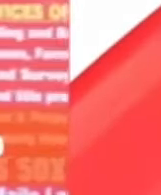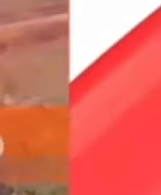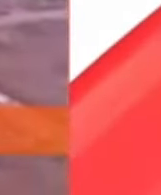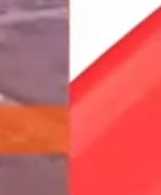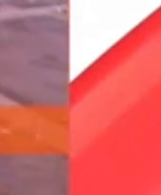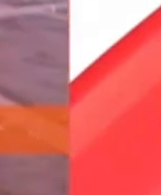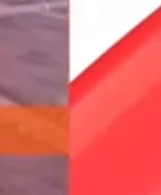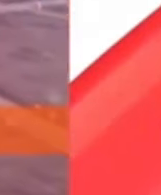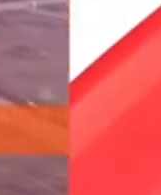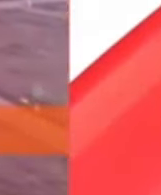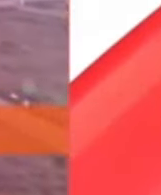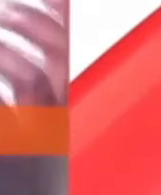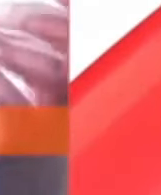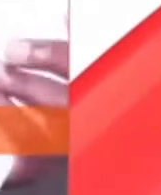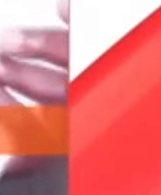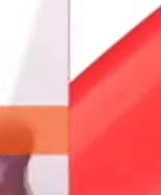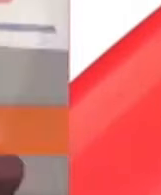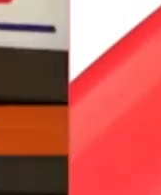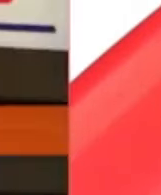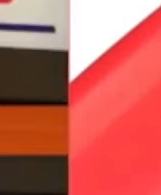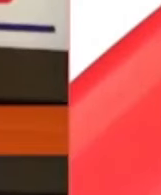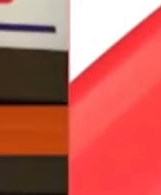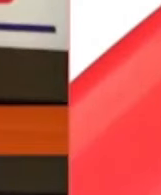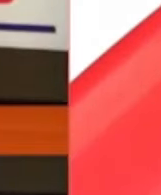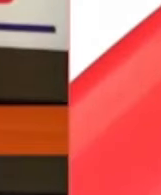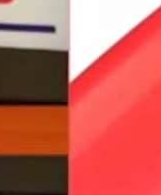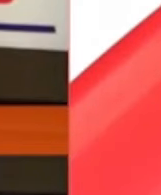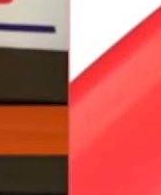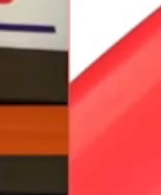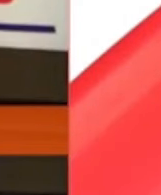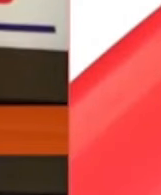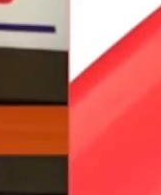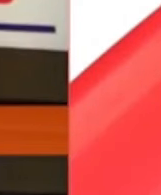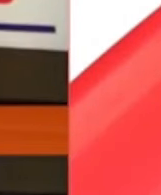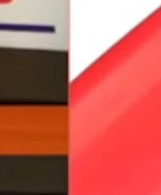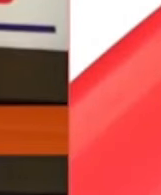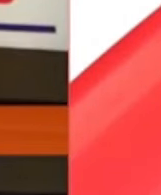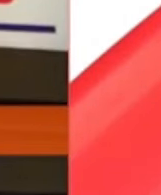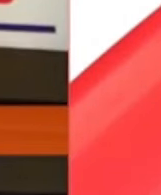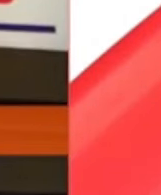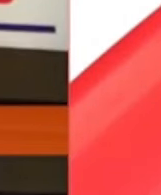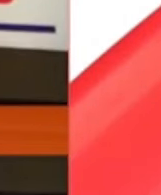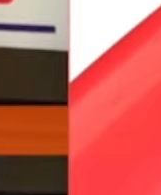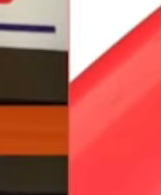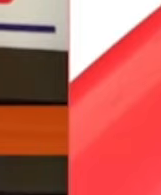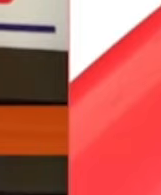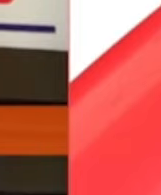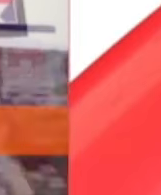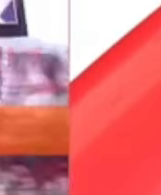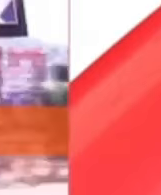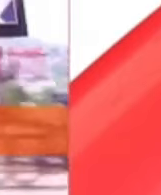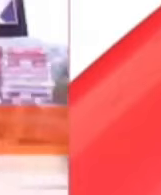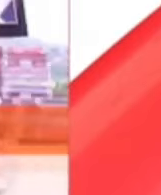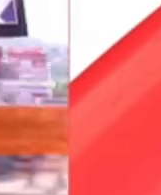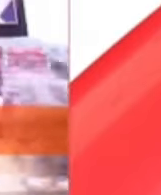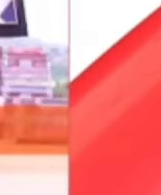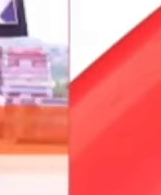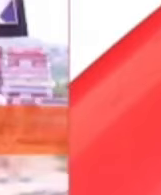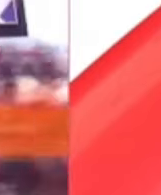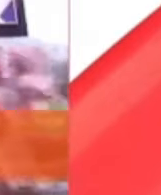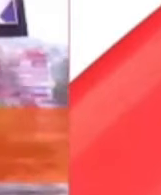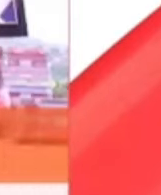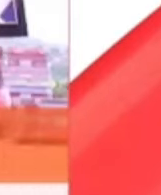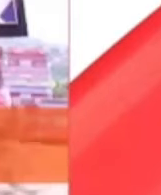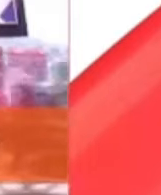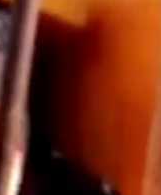takamu Uganda. Jango gule ploti zine biapa. Basange ku Itawa. Omwari ogw'oku tano. Room E6. Wamune chengera mmasuga